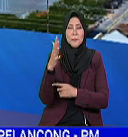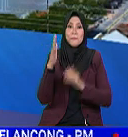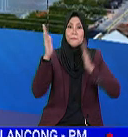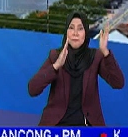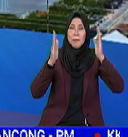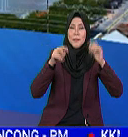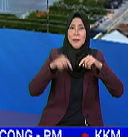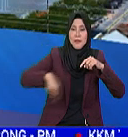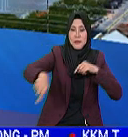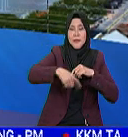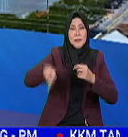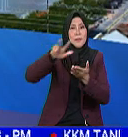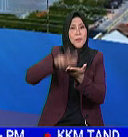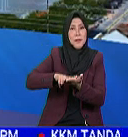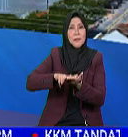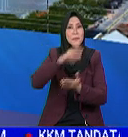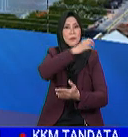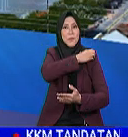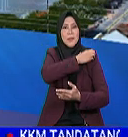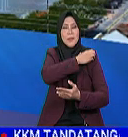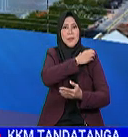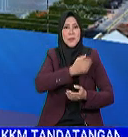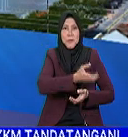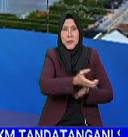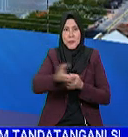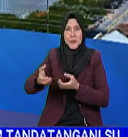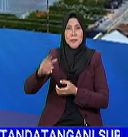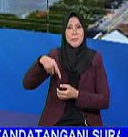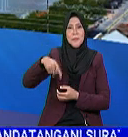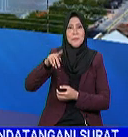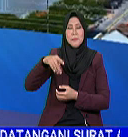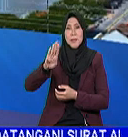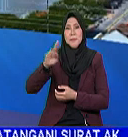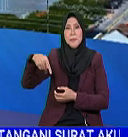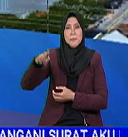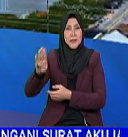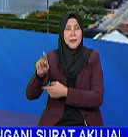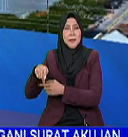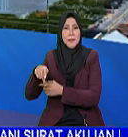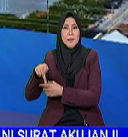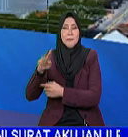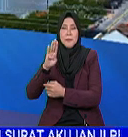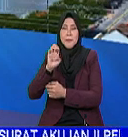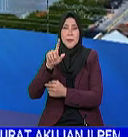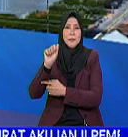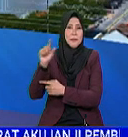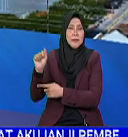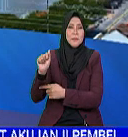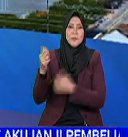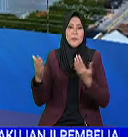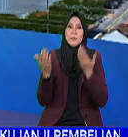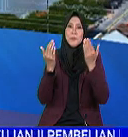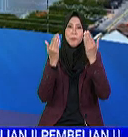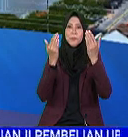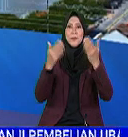tempatkan belaga yang ditorehkan sebagai pegawai Bomba bantuan di bp blogs malam rata-rata menyatakan rasa syukur